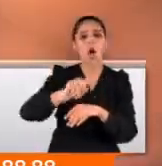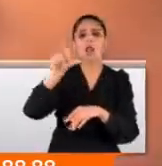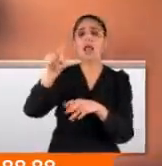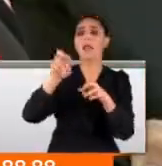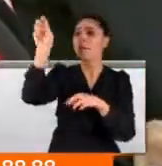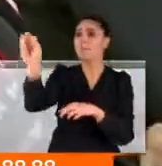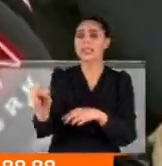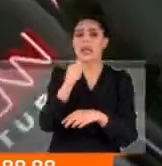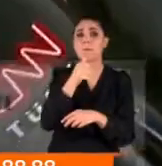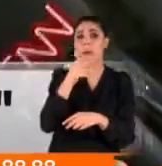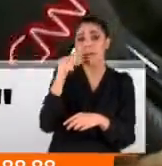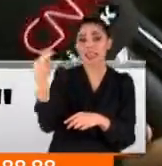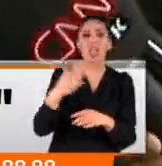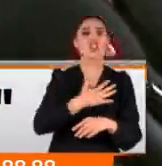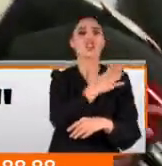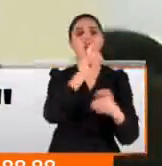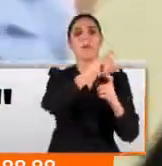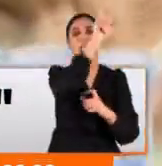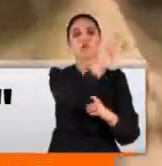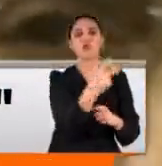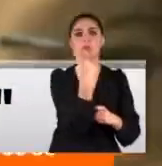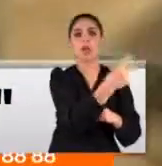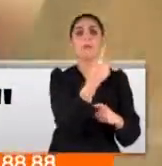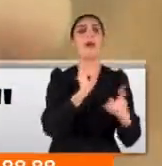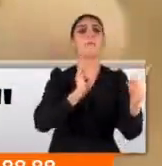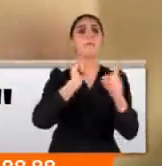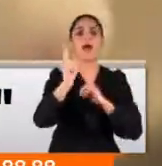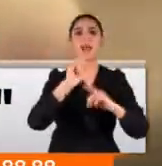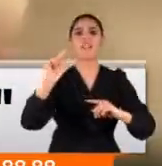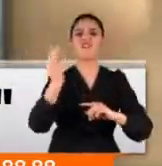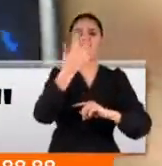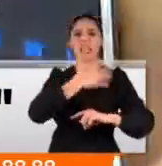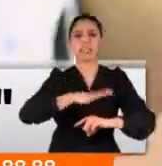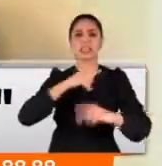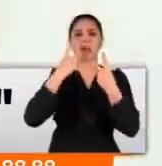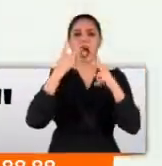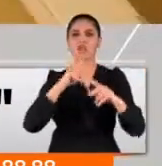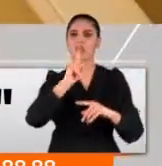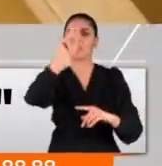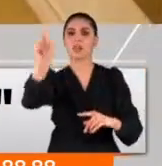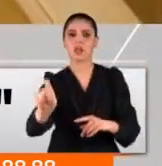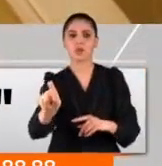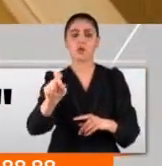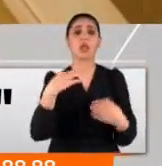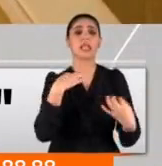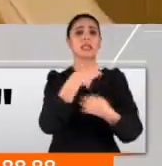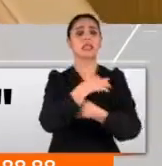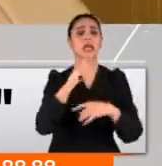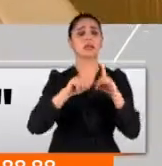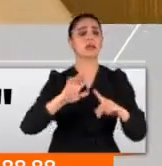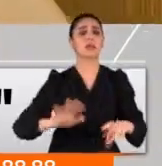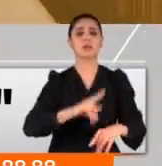Gültekin'in babasının CHP Milletvekili Süleyman Girgin davadan vazgeçmem istedi açıklama Ne oldu Sayın Kemal